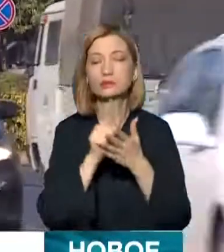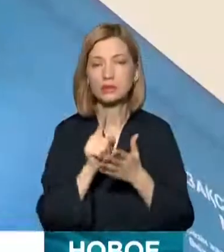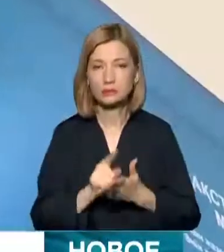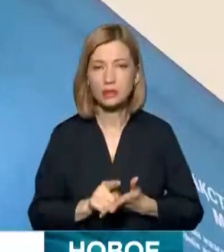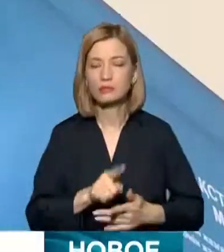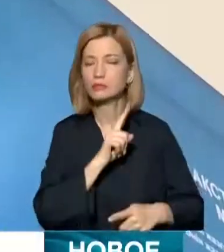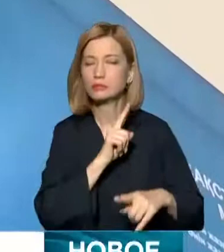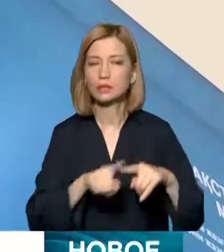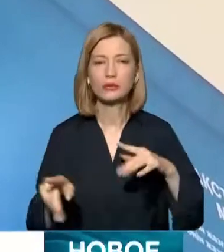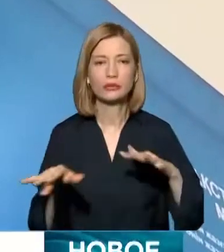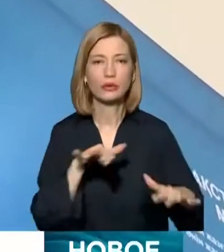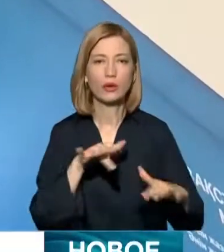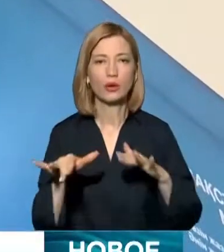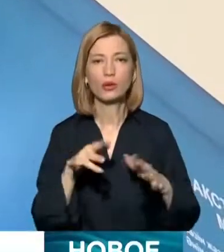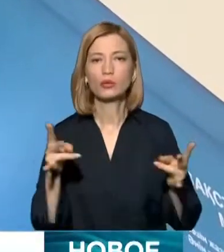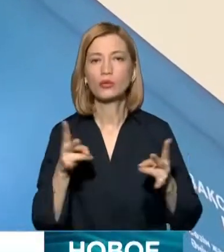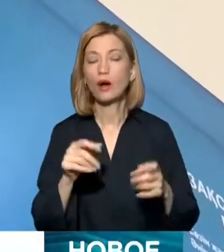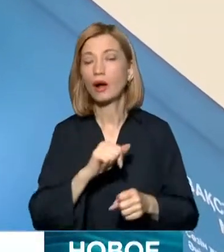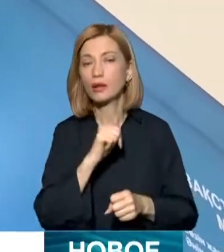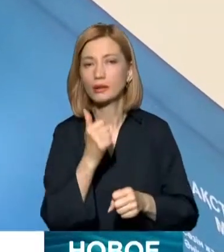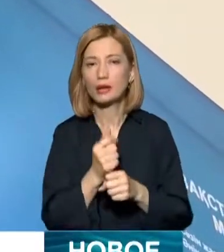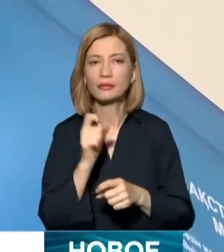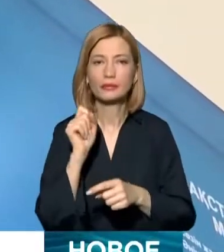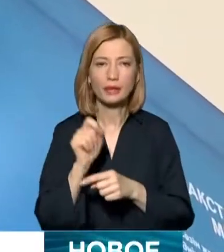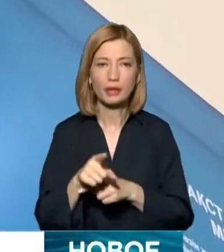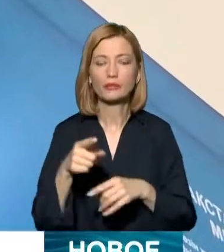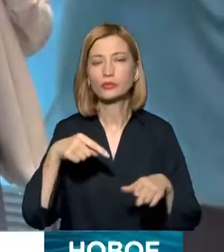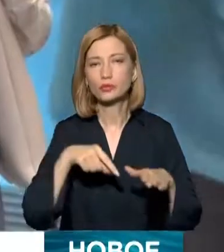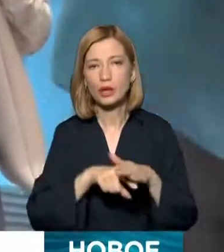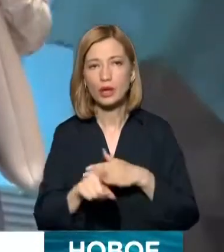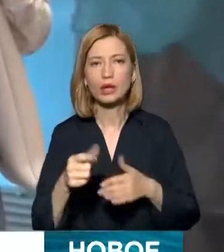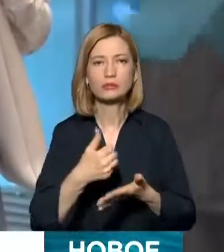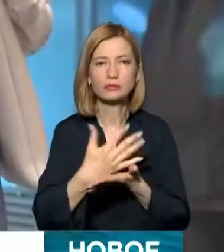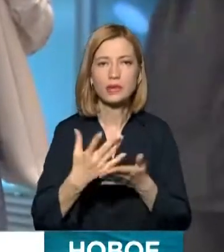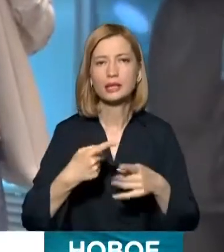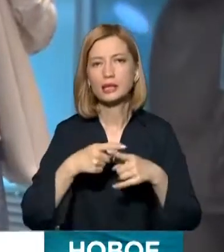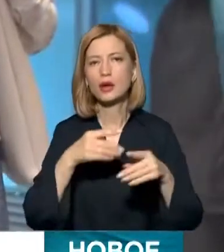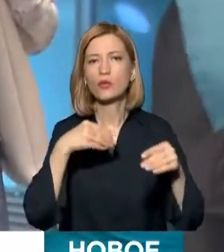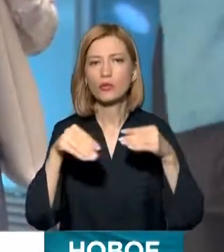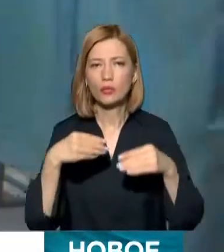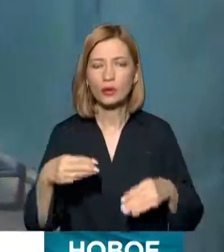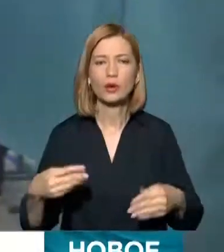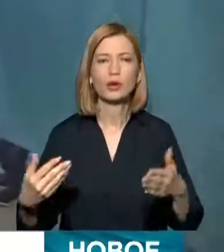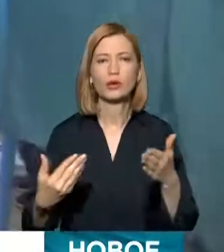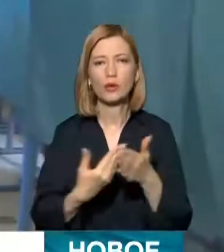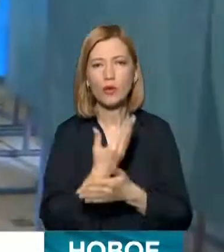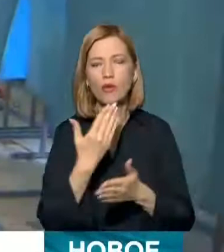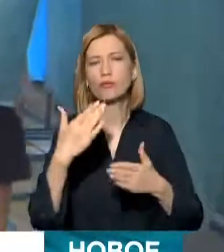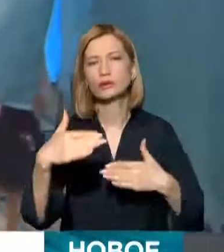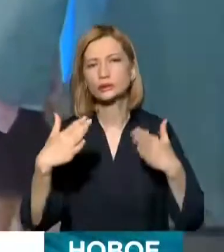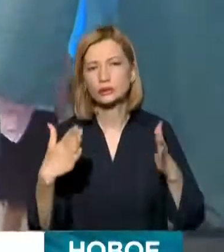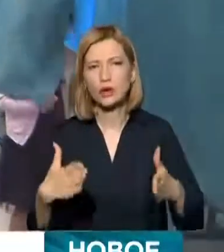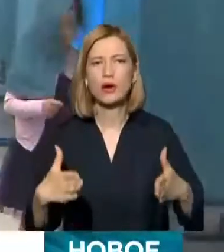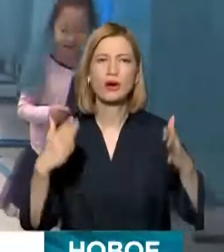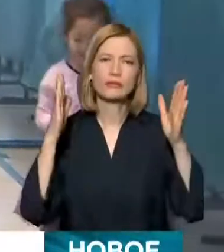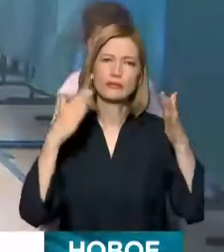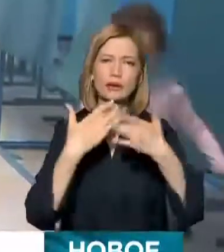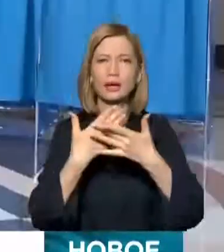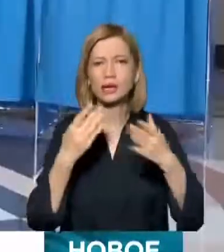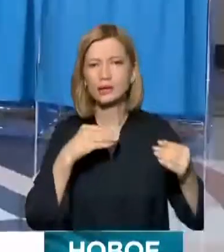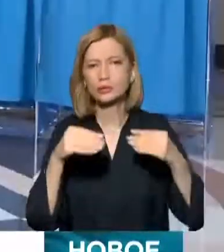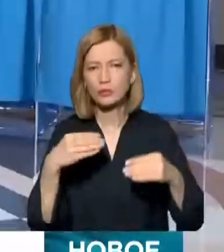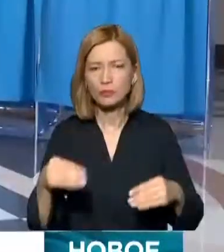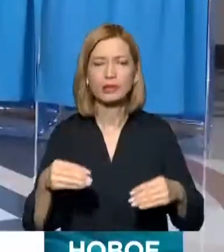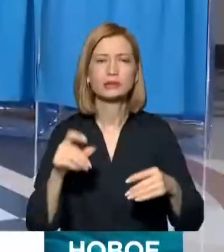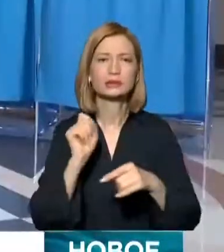многое успеть. Одна из главных задач – обновить материально-техническую базу, купить новые шторки, урны, заказать бюллетени.